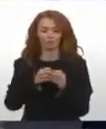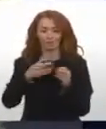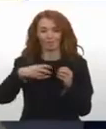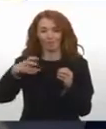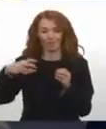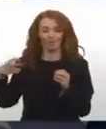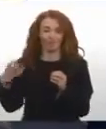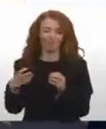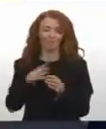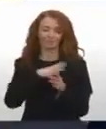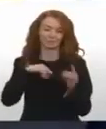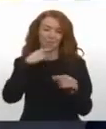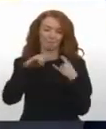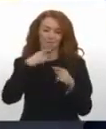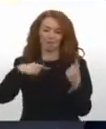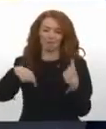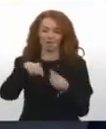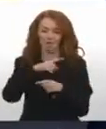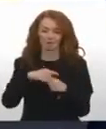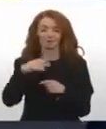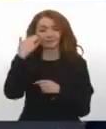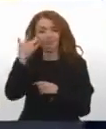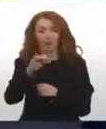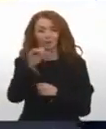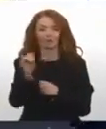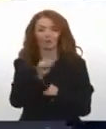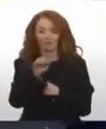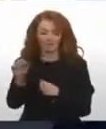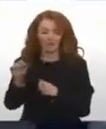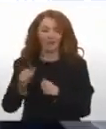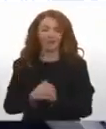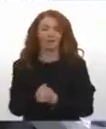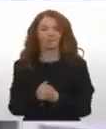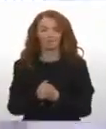gadu laikā vienosies. Tā, nu, cerams, ka jā. Tur arī tā jauna ķedīta pārtrūka.